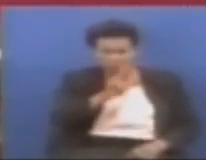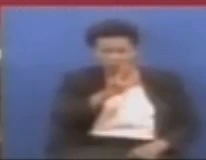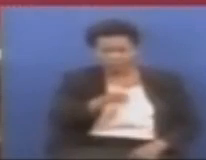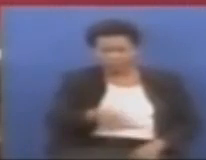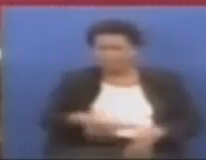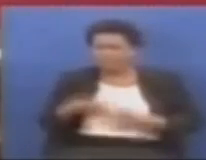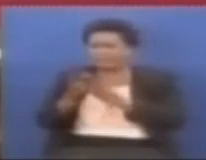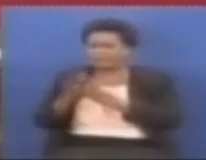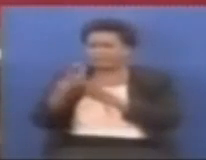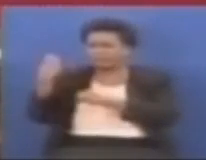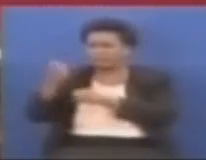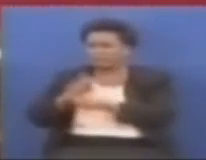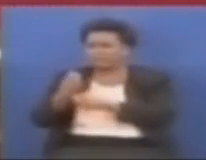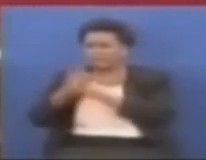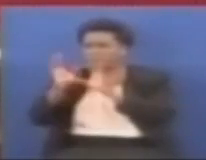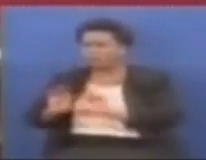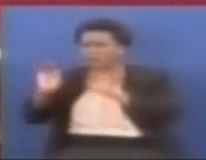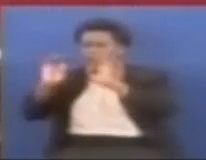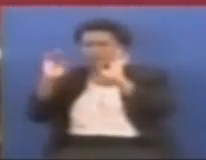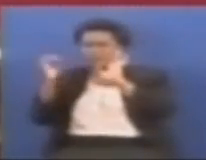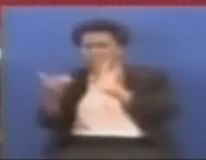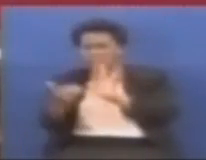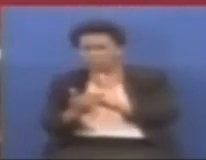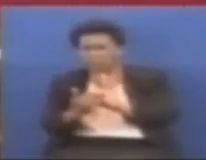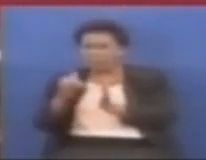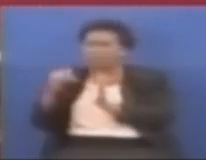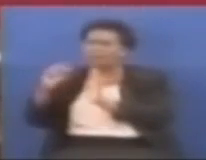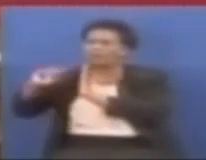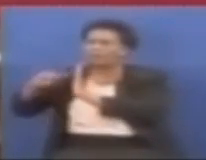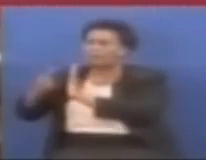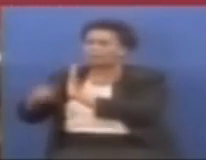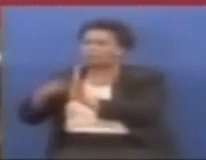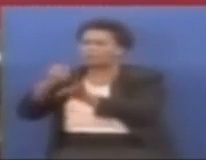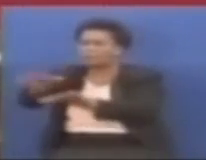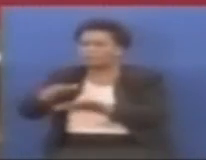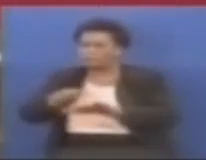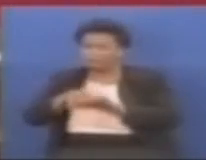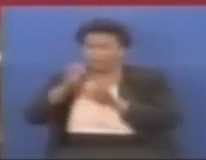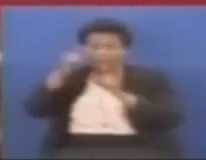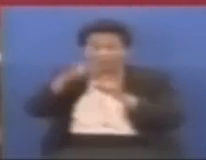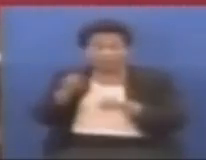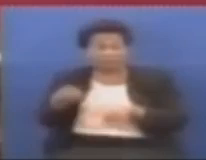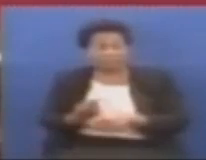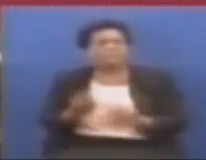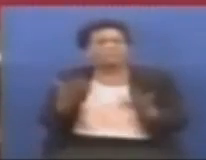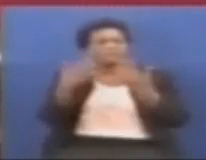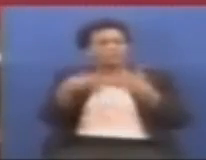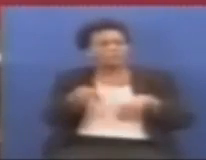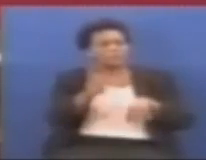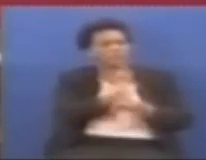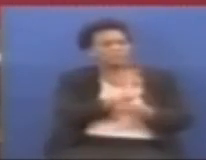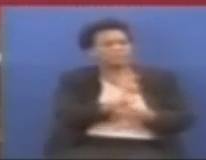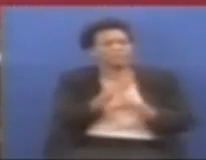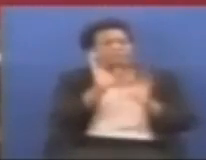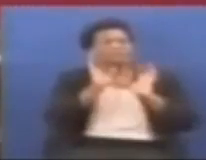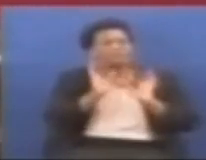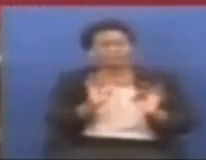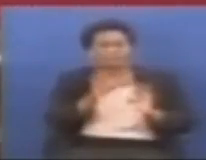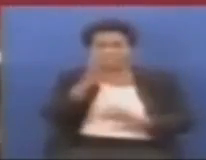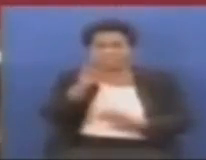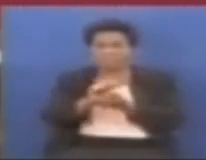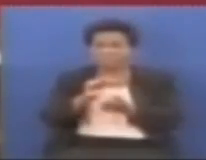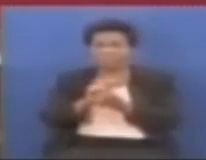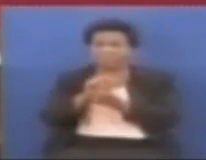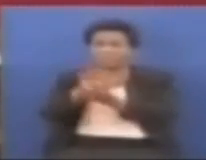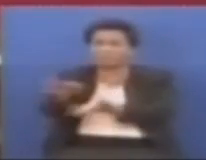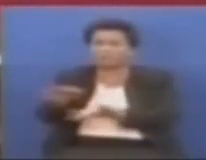aidha kwenye maeneo hayo kuna bomba la gesi linapita. Je, serikali ina mpango gani madhubuti kukabiliana na tishio hilo sugu, na je, serikali ina mpango gani wa kuleta